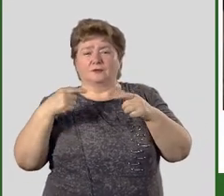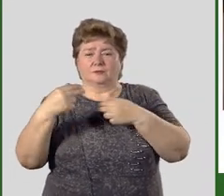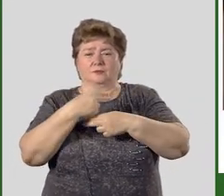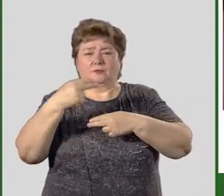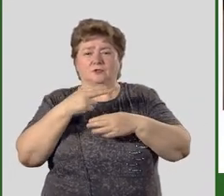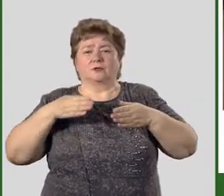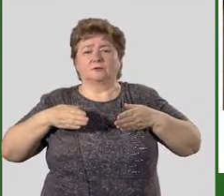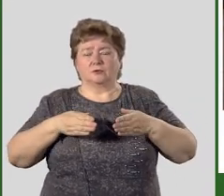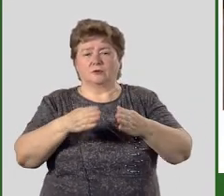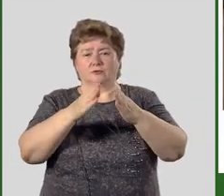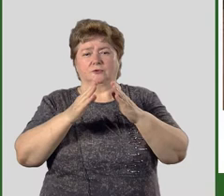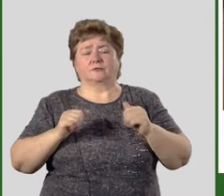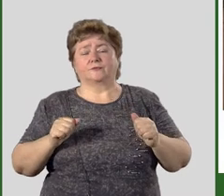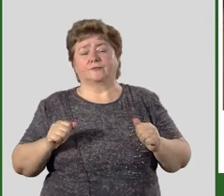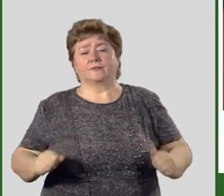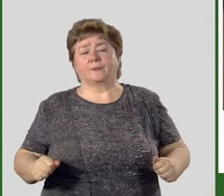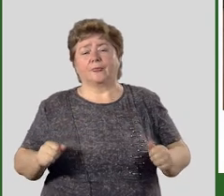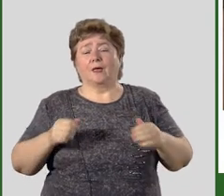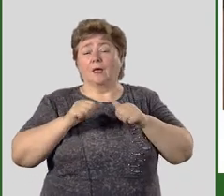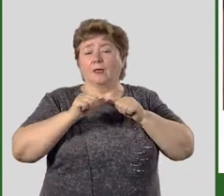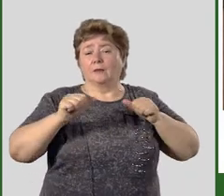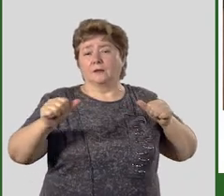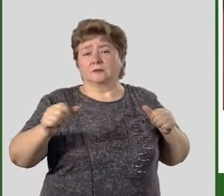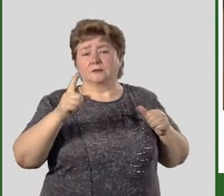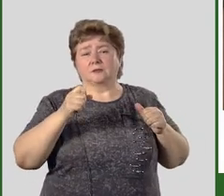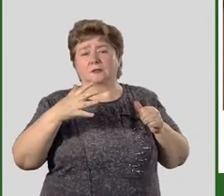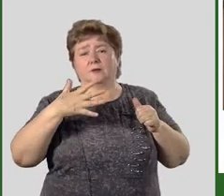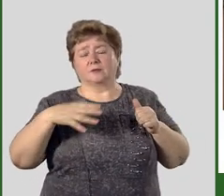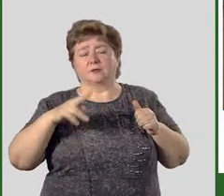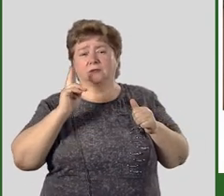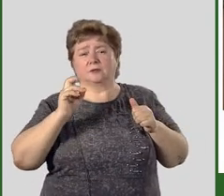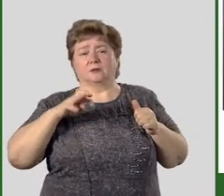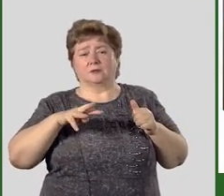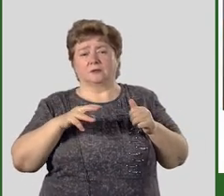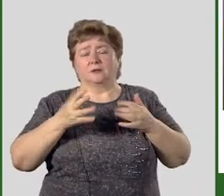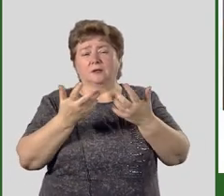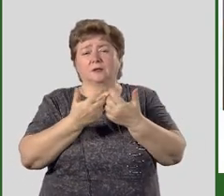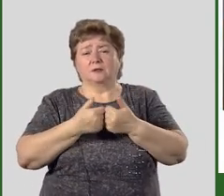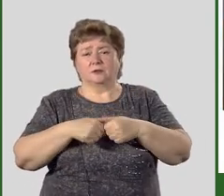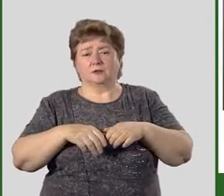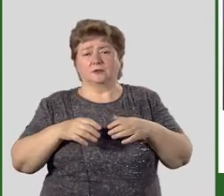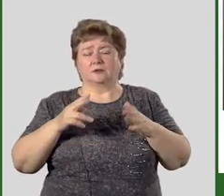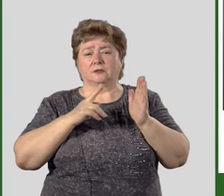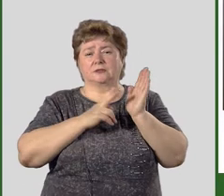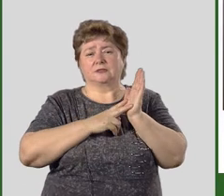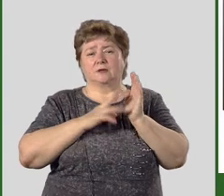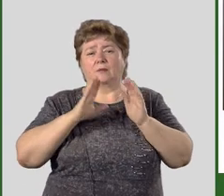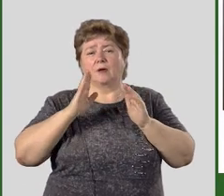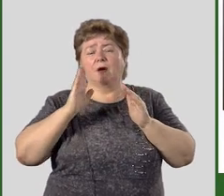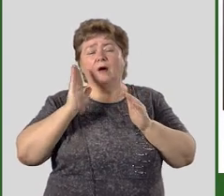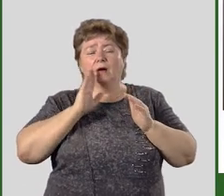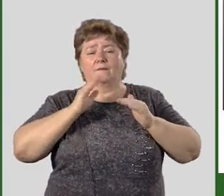затрудняют судоходство. На расстоянии 150 километров насчитывается 7